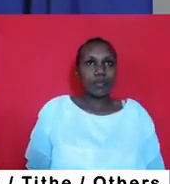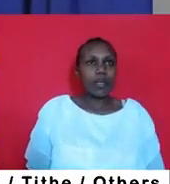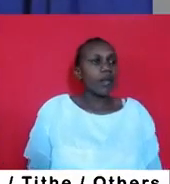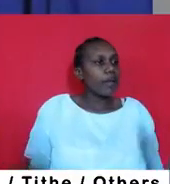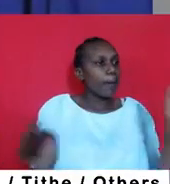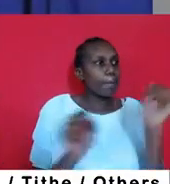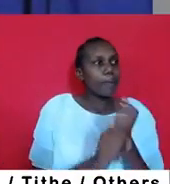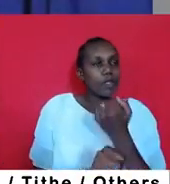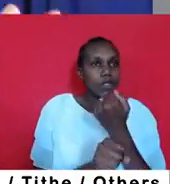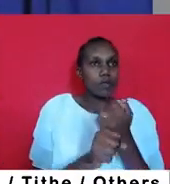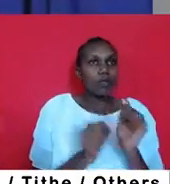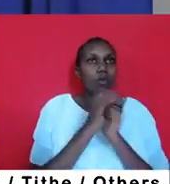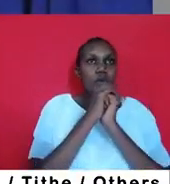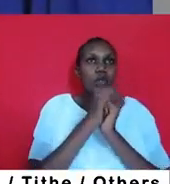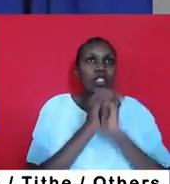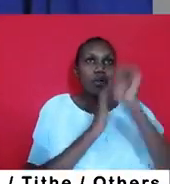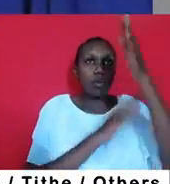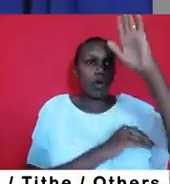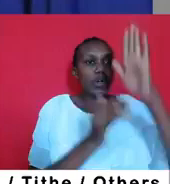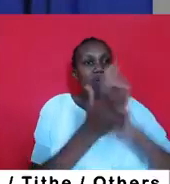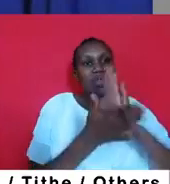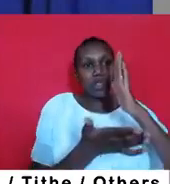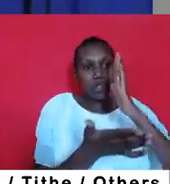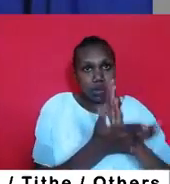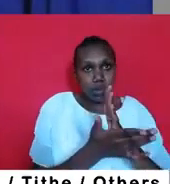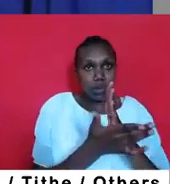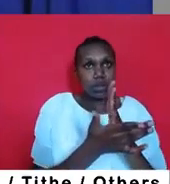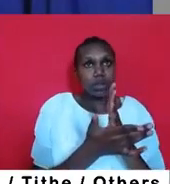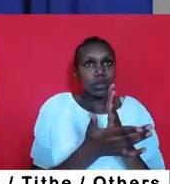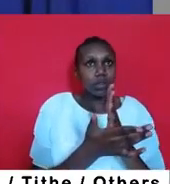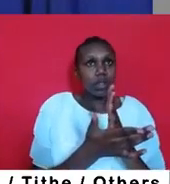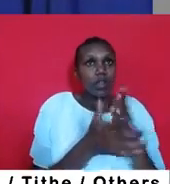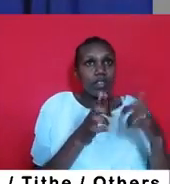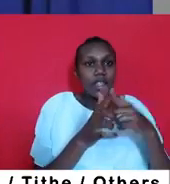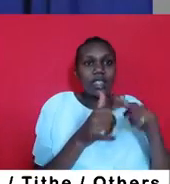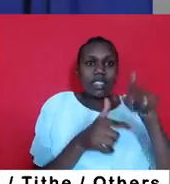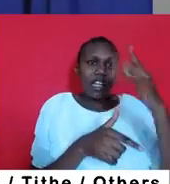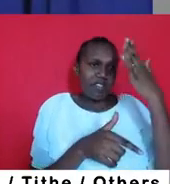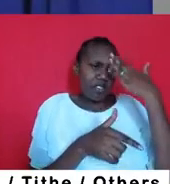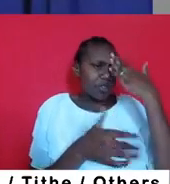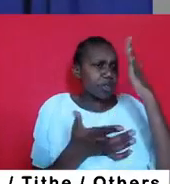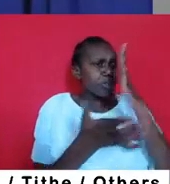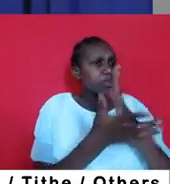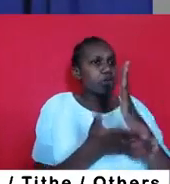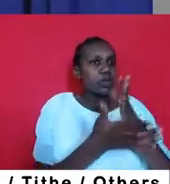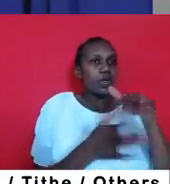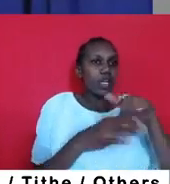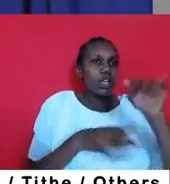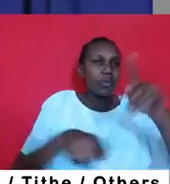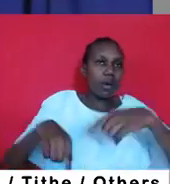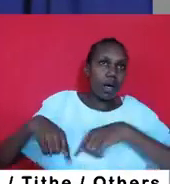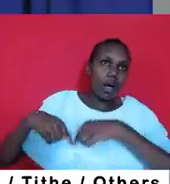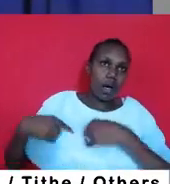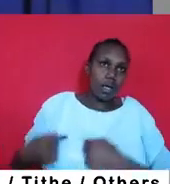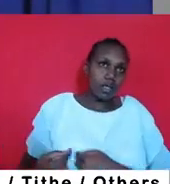Huwezi kuwa unaabudu Mungu kwa kweli na kwa haki na unajua ukweli katika moyoni